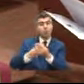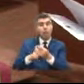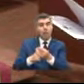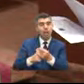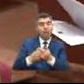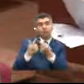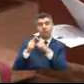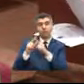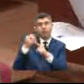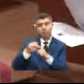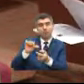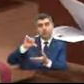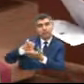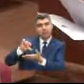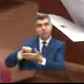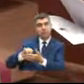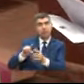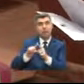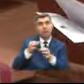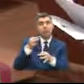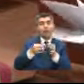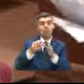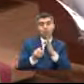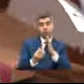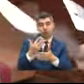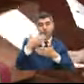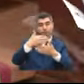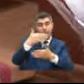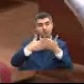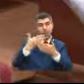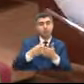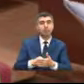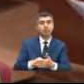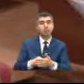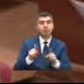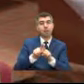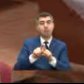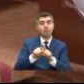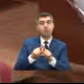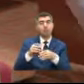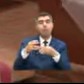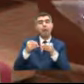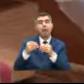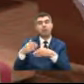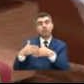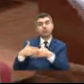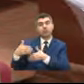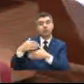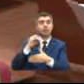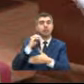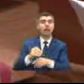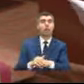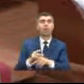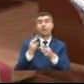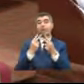ولد نمة وترقيست، إحداث محكمة ابتدائية جديدة بتحنوت. في هذه المراجعة كتصبح عندنا 22